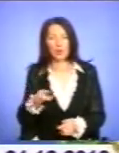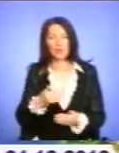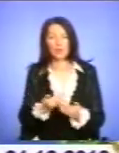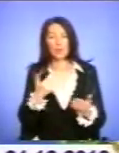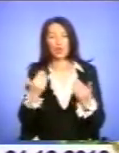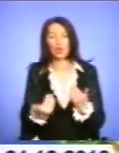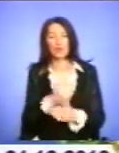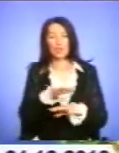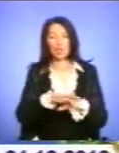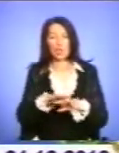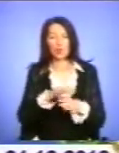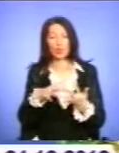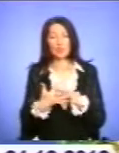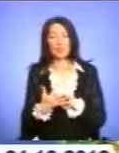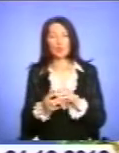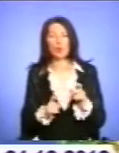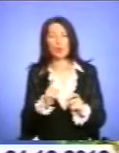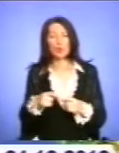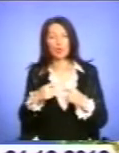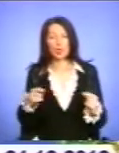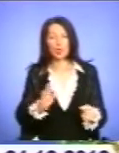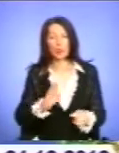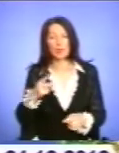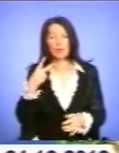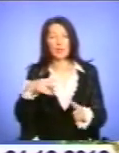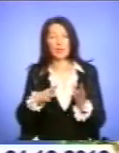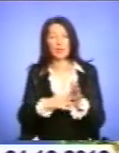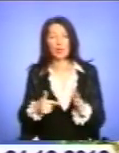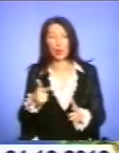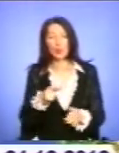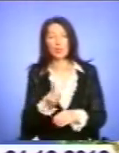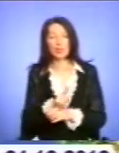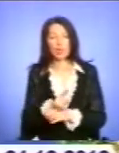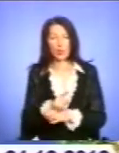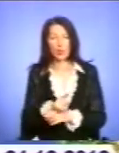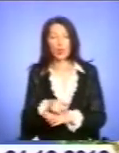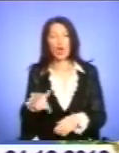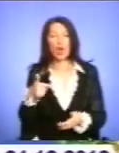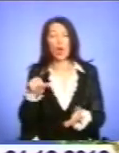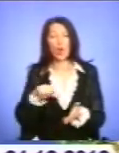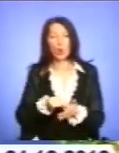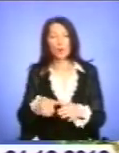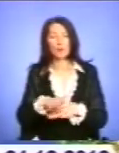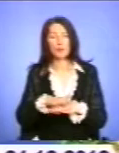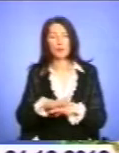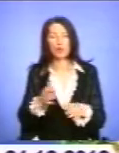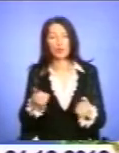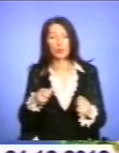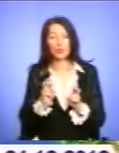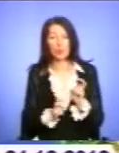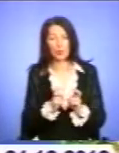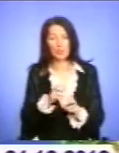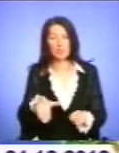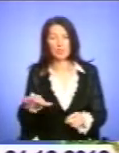Передноворічний ярмарок сільськогосподарської продукції відбудеться 29 грудня у Тернополі. Участь у торговиці візьмуть виробники з усіх